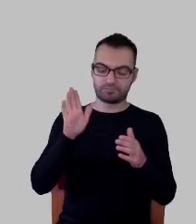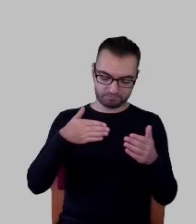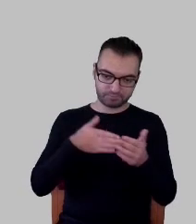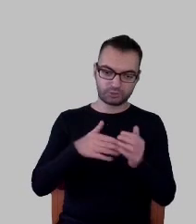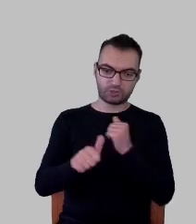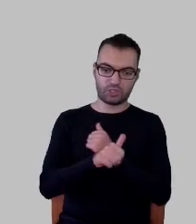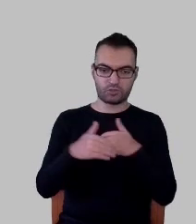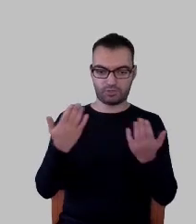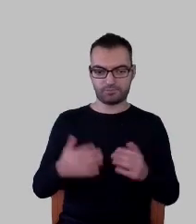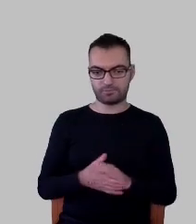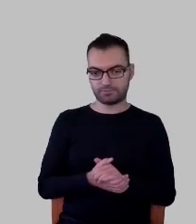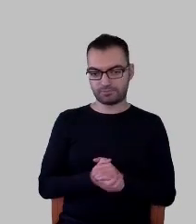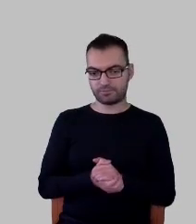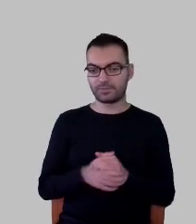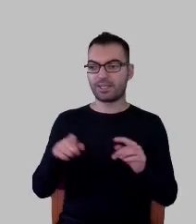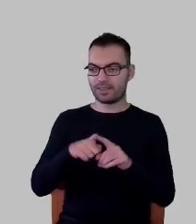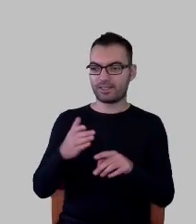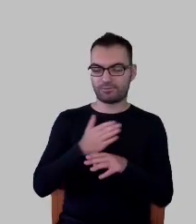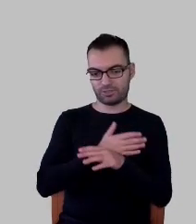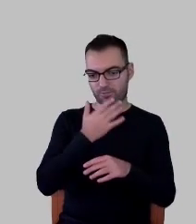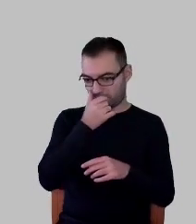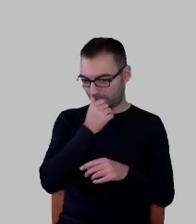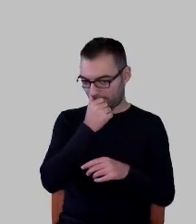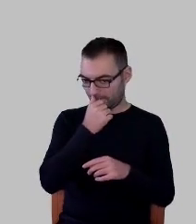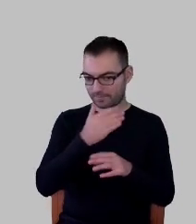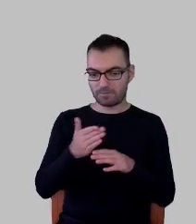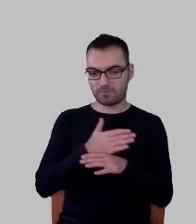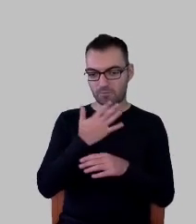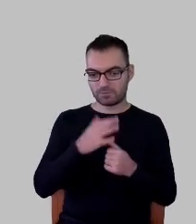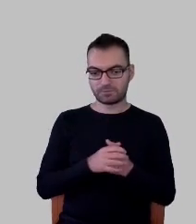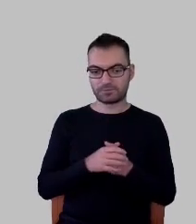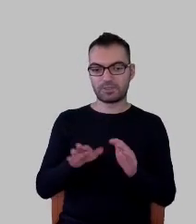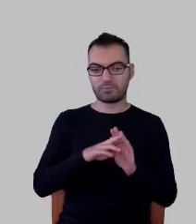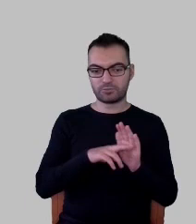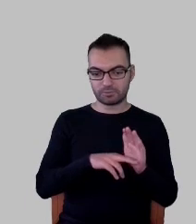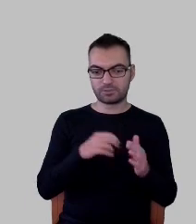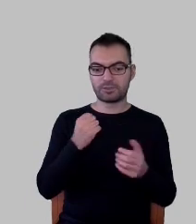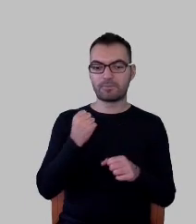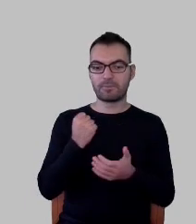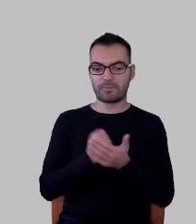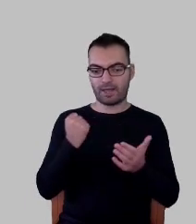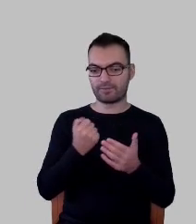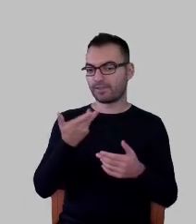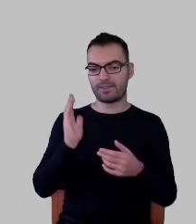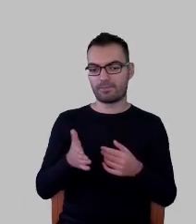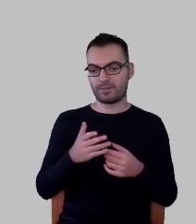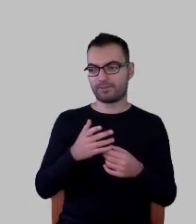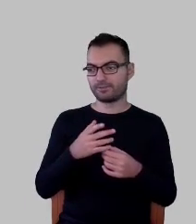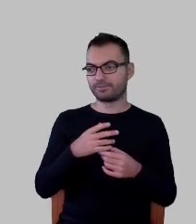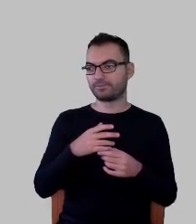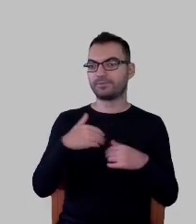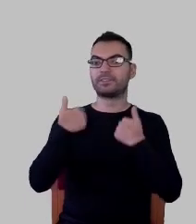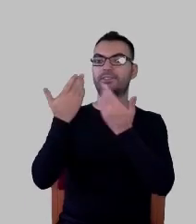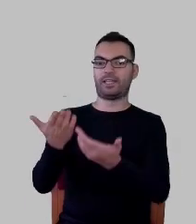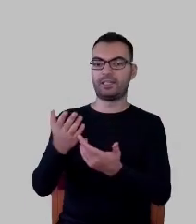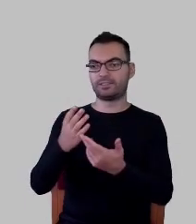do 60 dni. I tak jak wspomniałam na początku, przepisy prawa nie będą państwu mogły